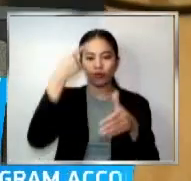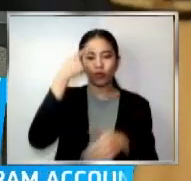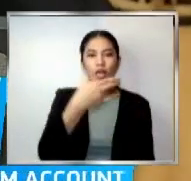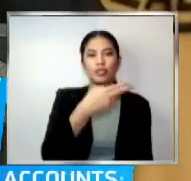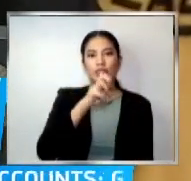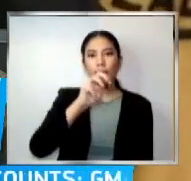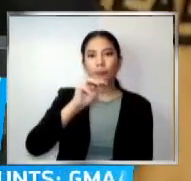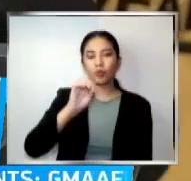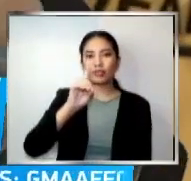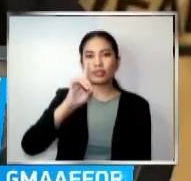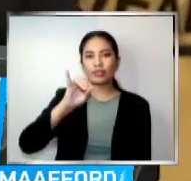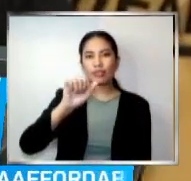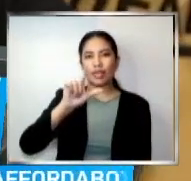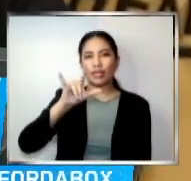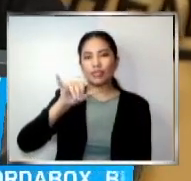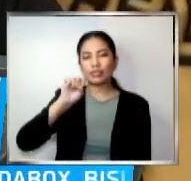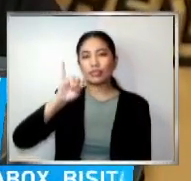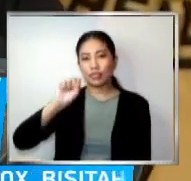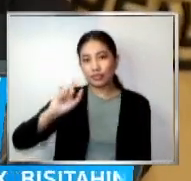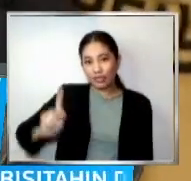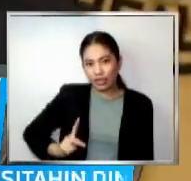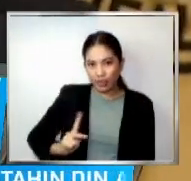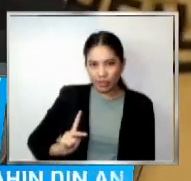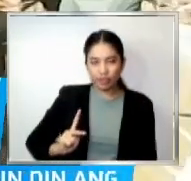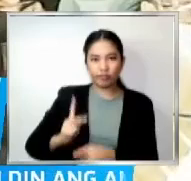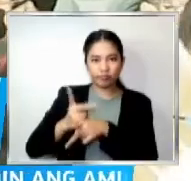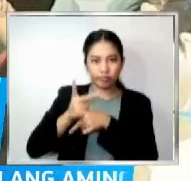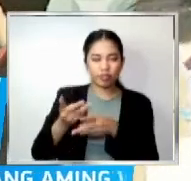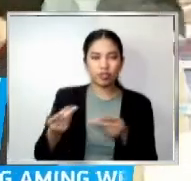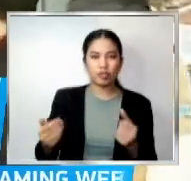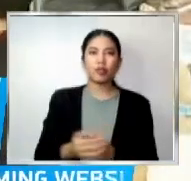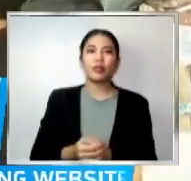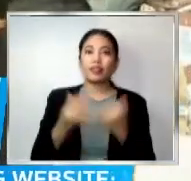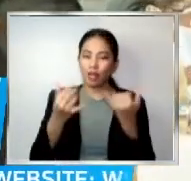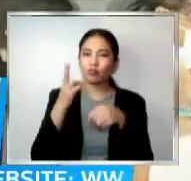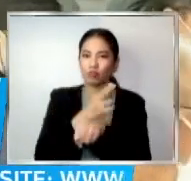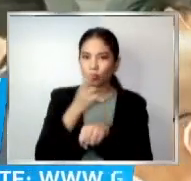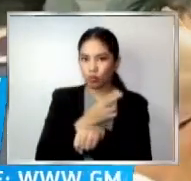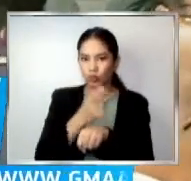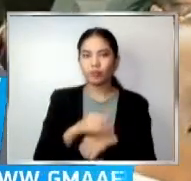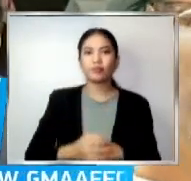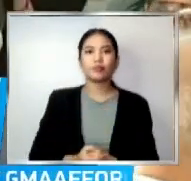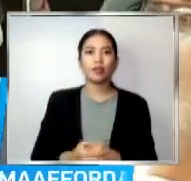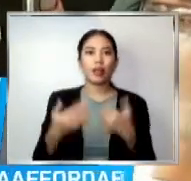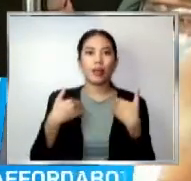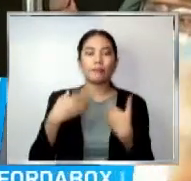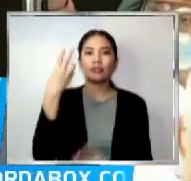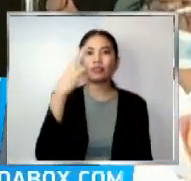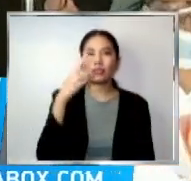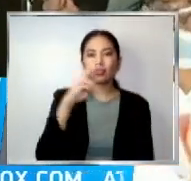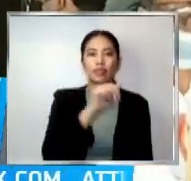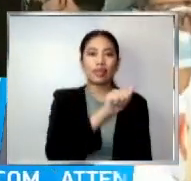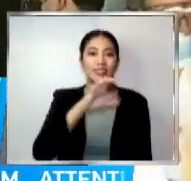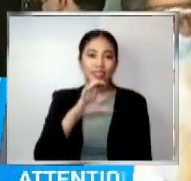lugar ay dati raw hindi napapakinabangan dahil may illegal occupants. Mayroon din itong 16 na air-conditioned dormitory rooms